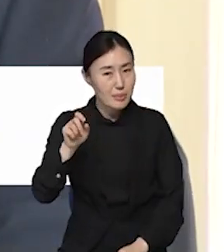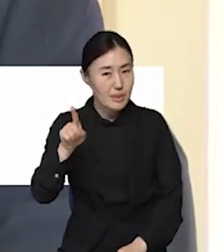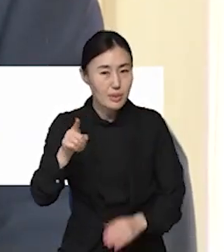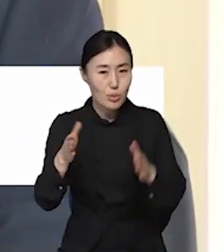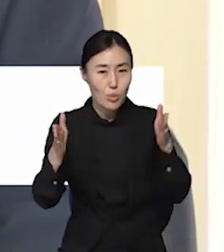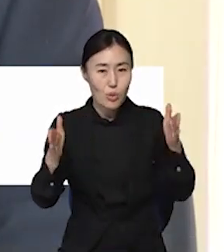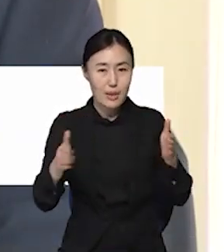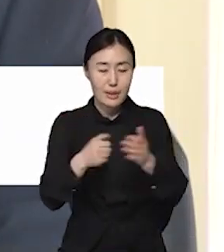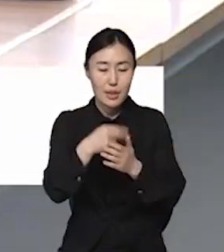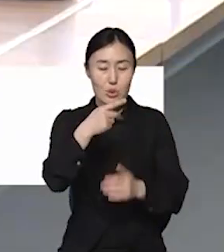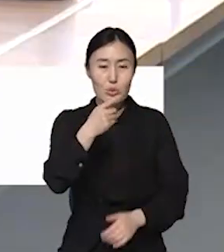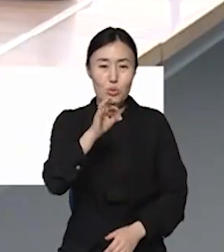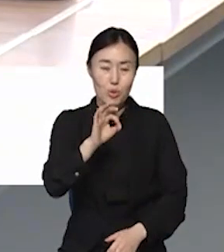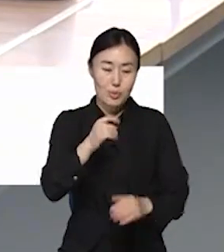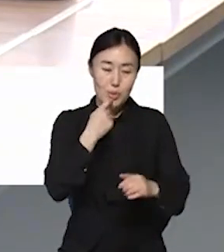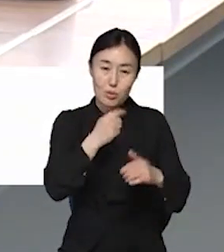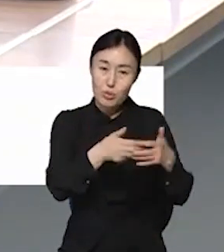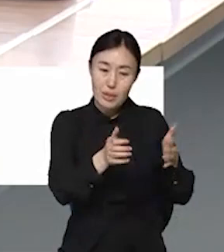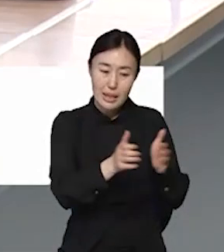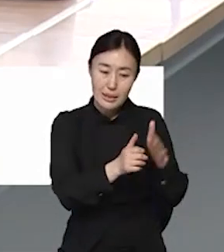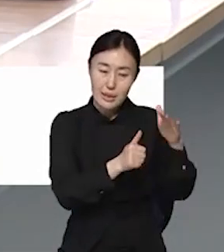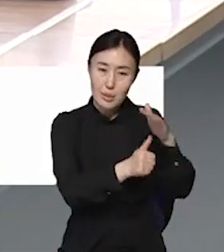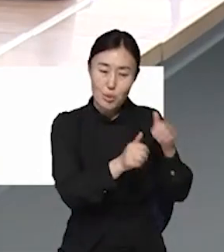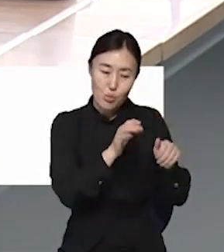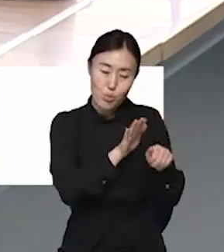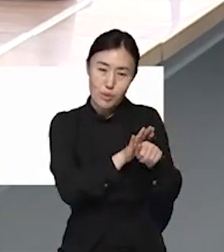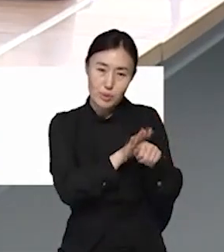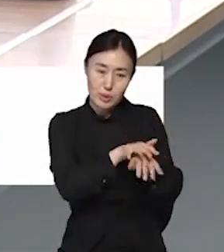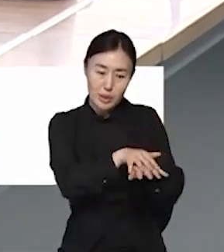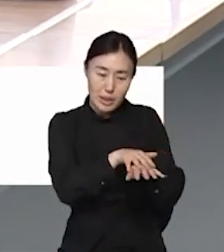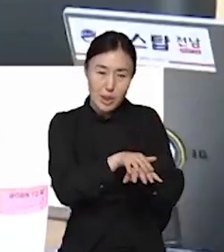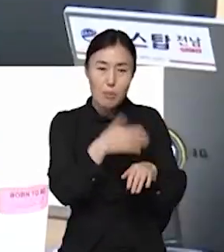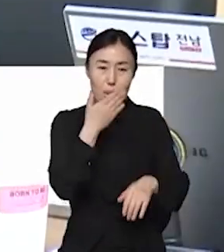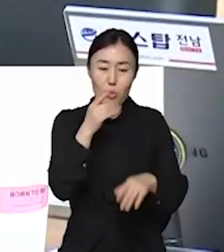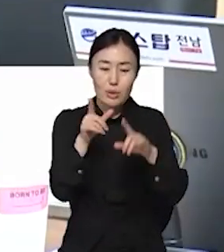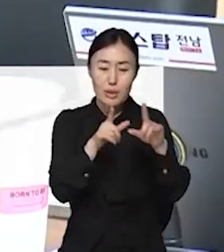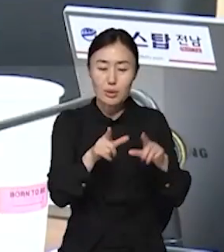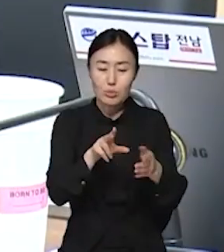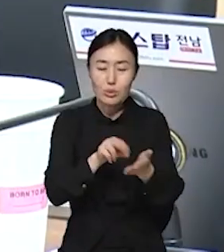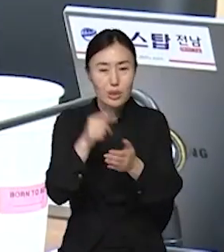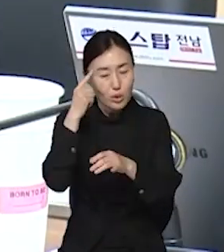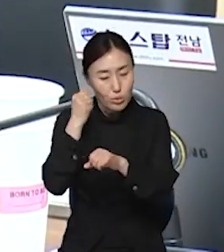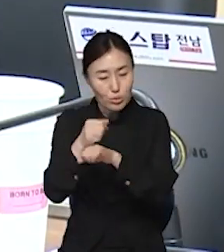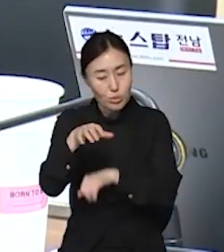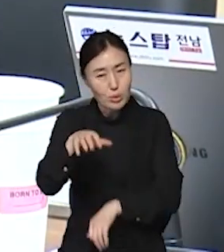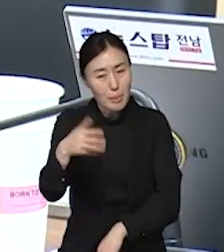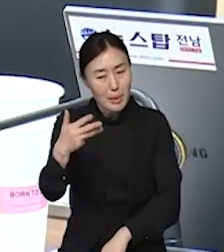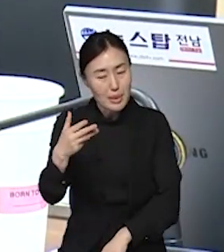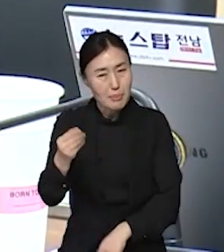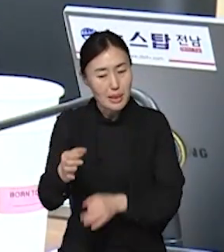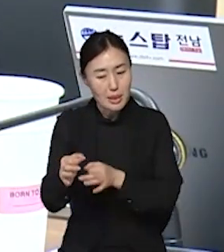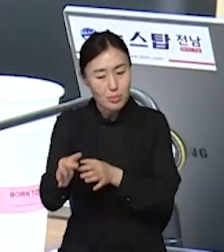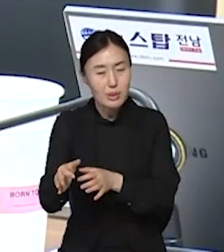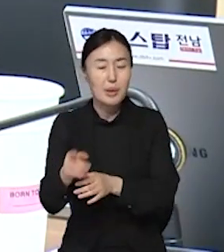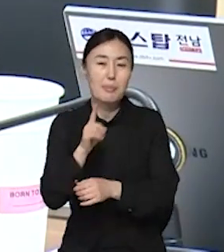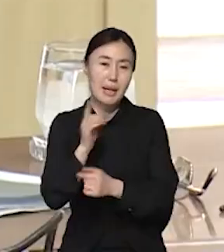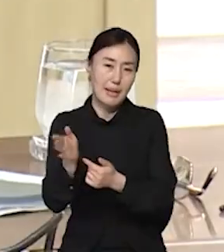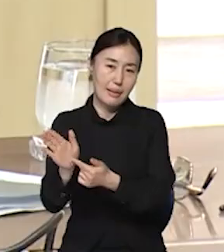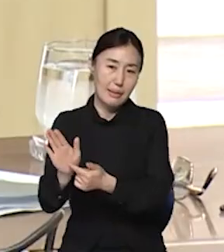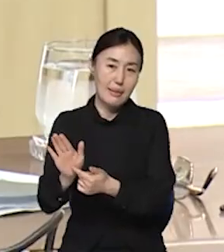여수상의가 송영길 전 민주당 대표의 후원 조직으로 알려진 먹고사는 문제연구소에 8천만 원을 기부했다고